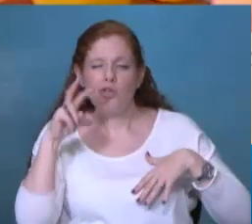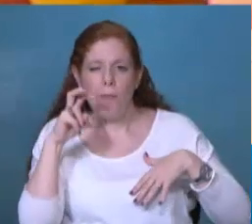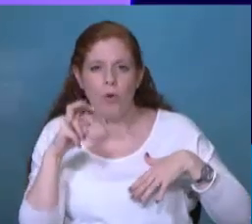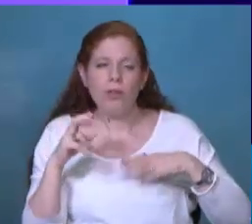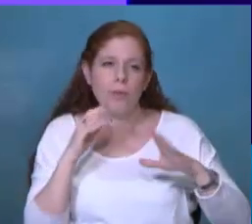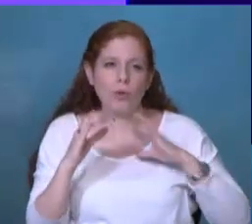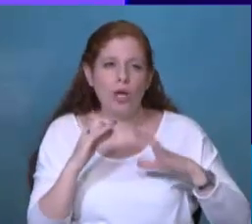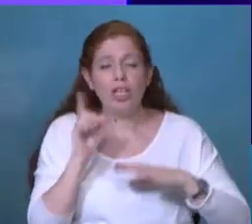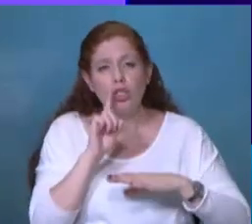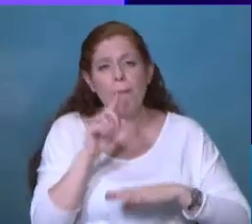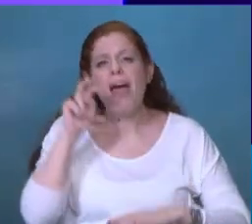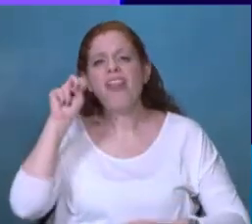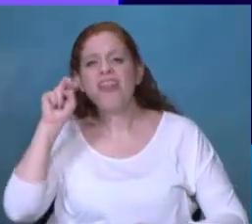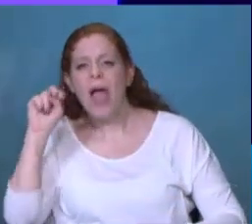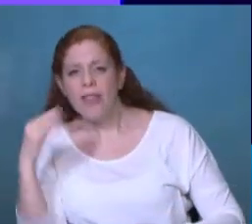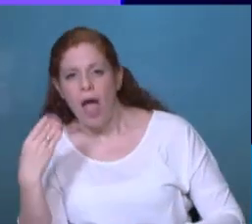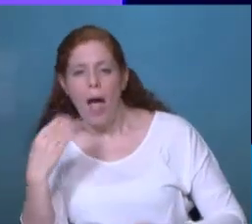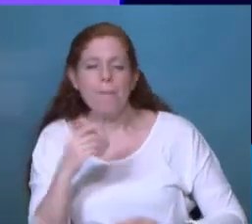השם. ננה בננה.